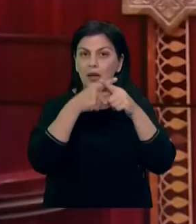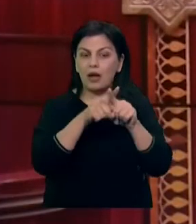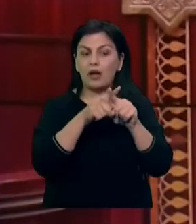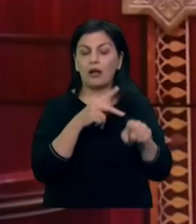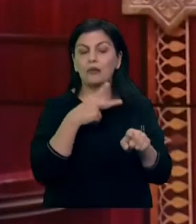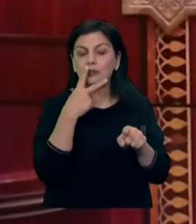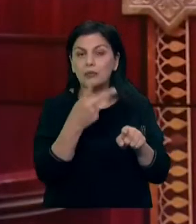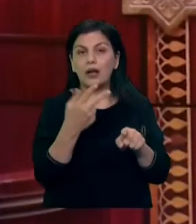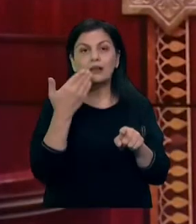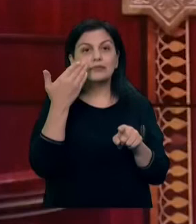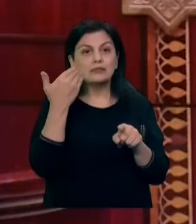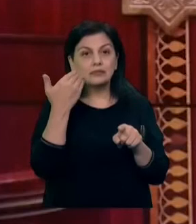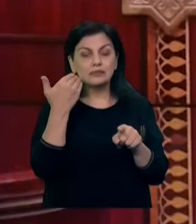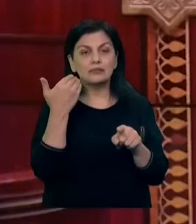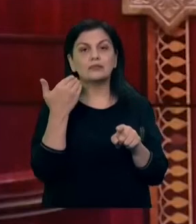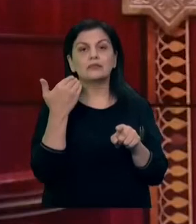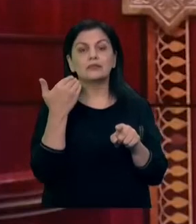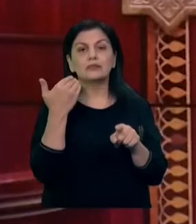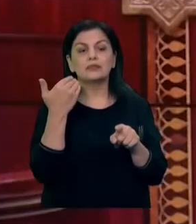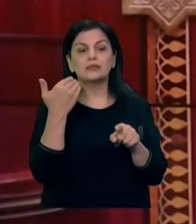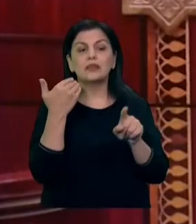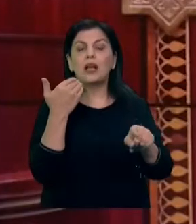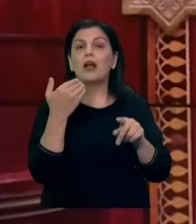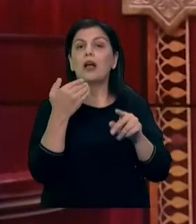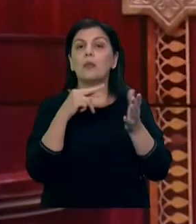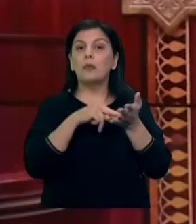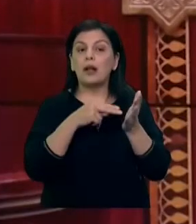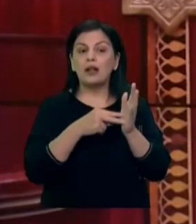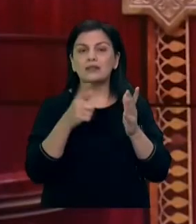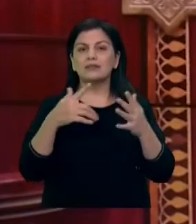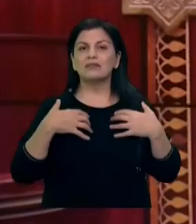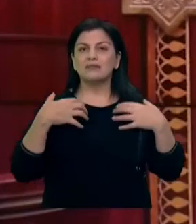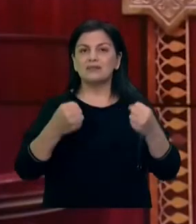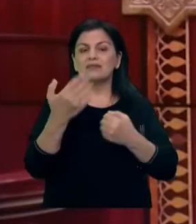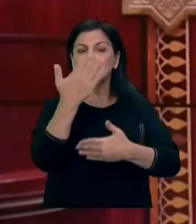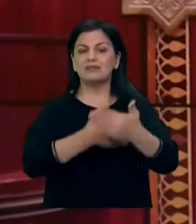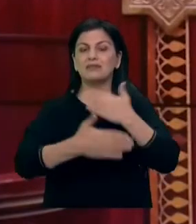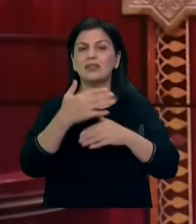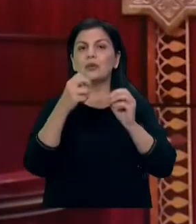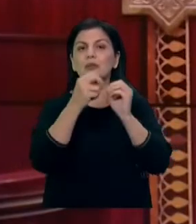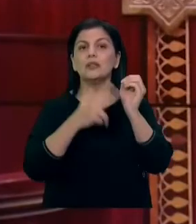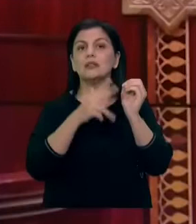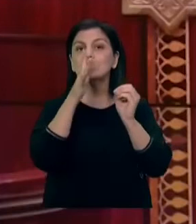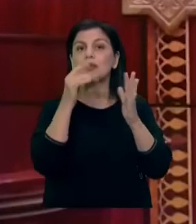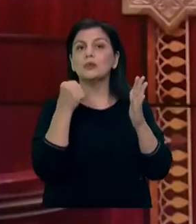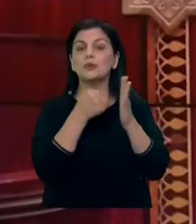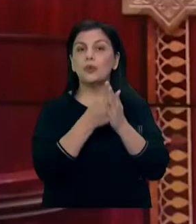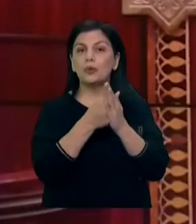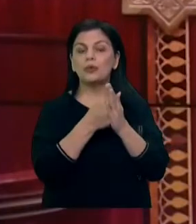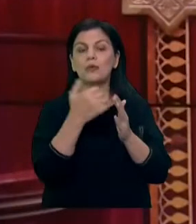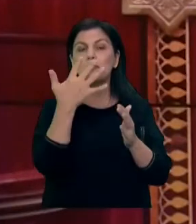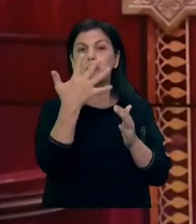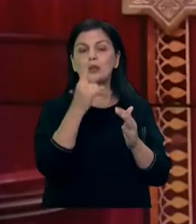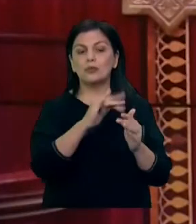getdikcə asanlaşdırılmasına, bu məqsədlə sağlamlıq imkanları məhdud 18 yaşına dək uşaqlara və 5-dən